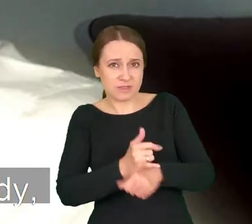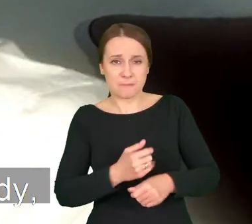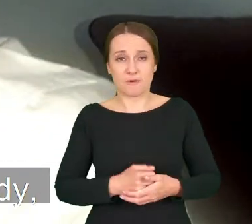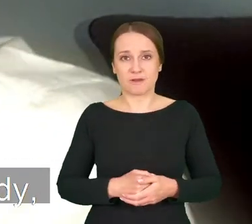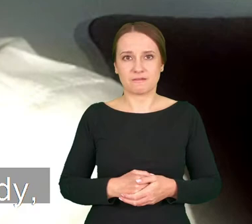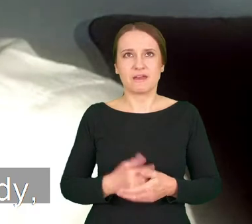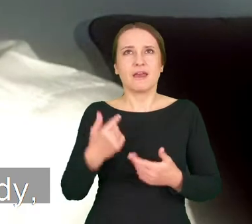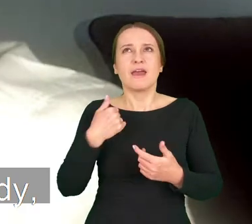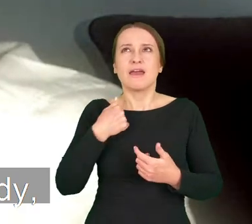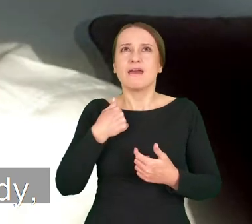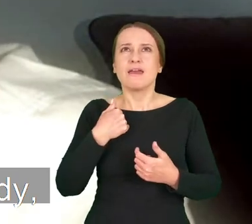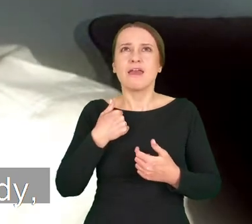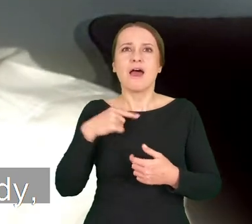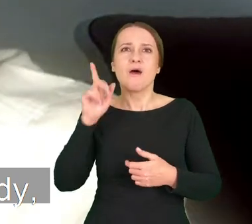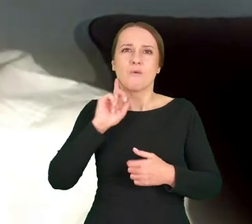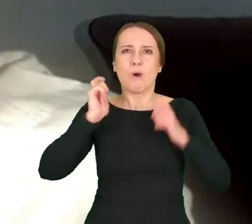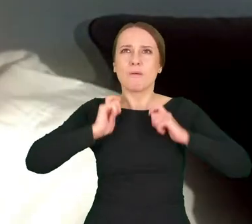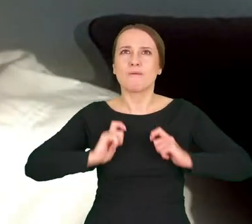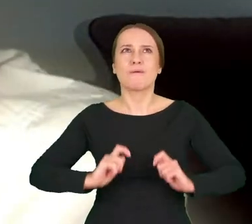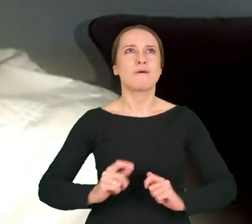Tak mi się ukazały wtedy